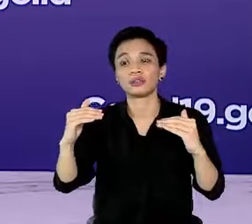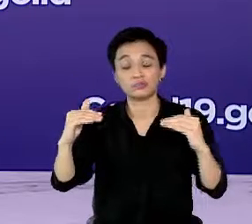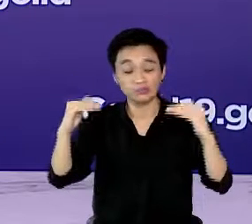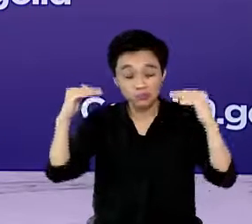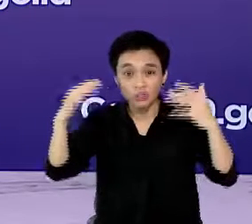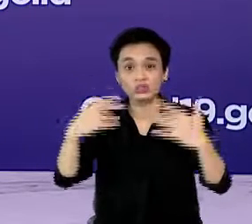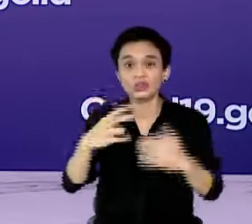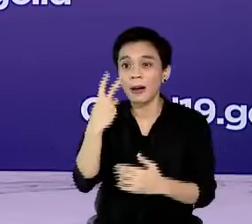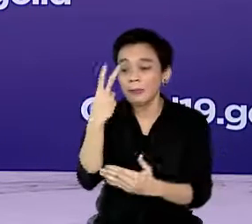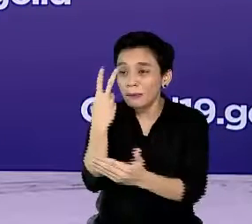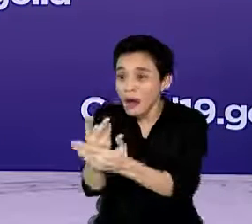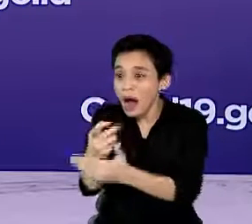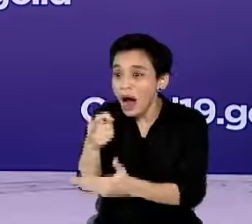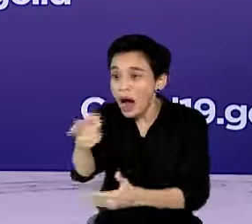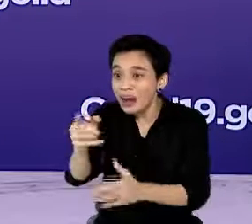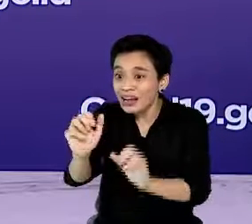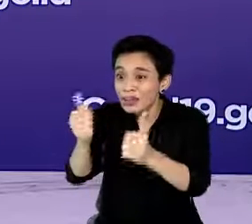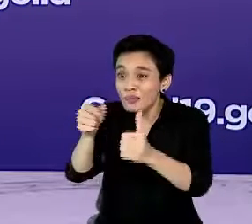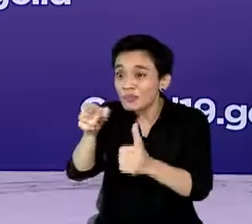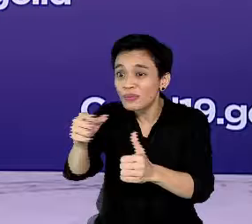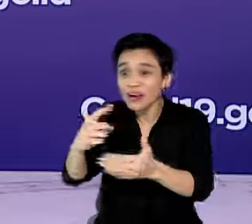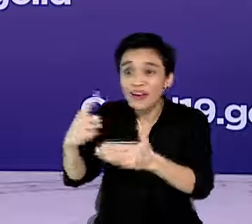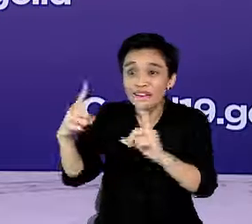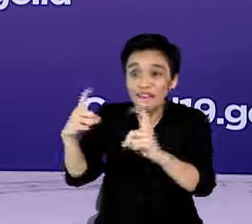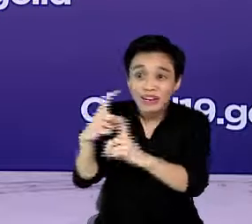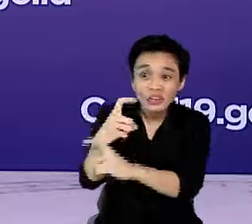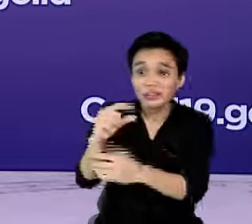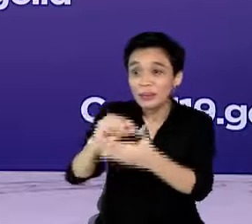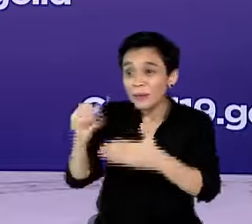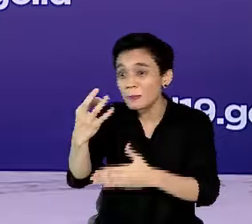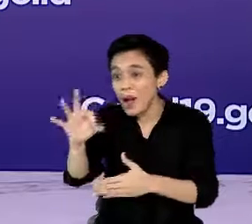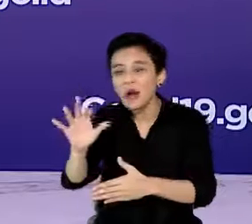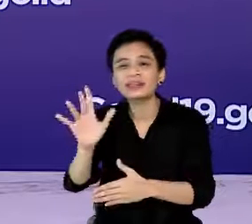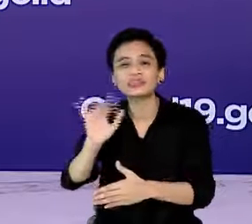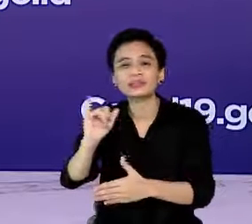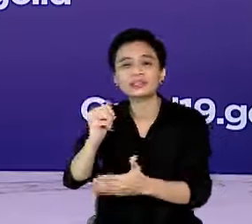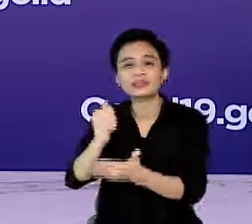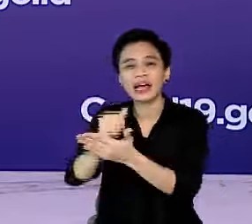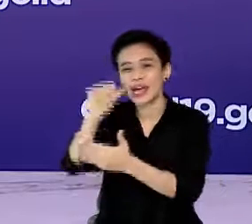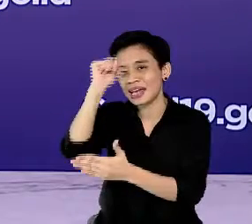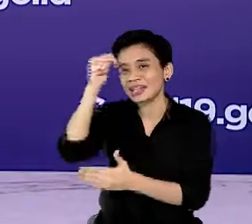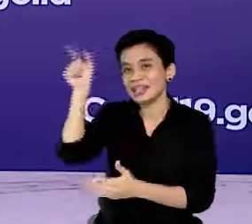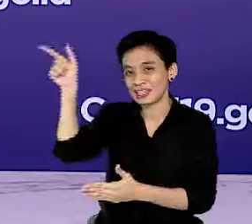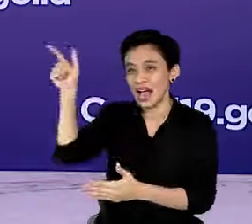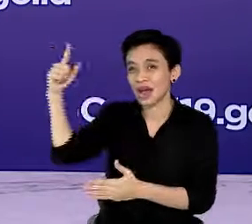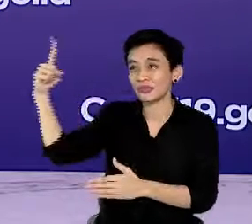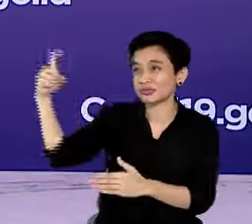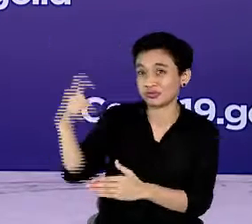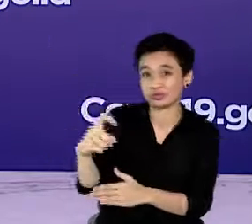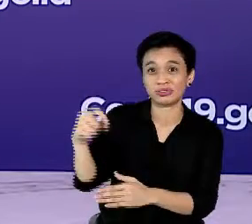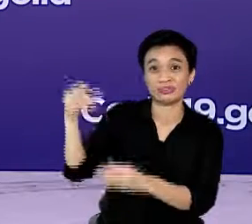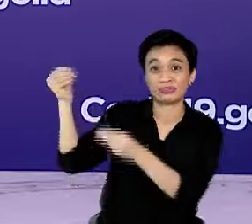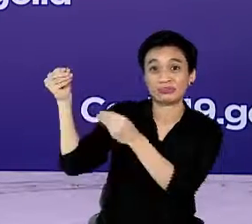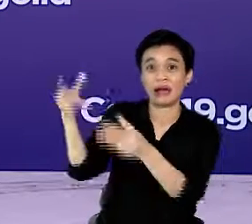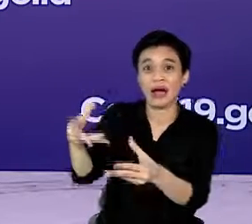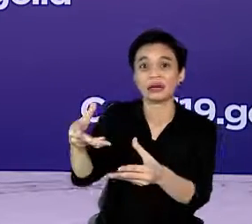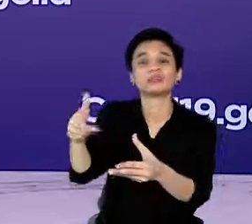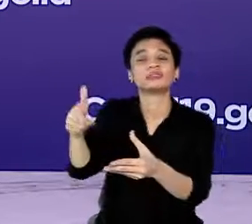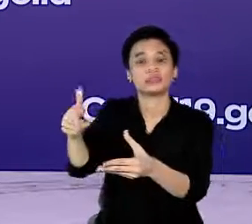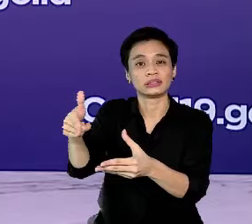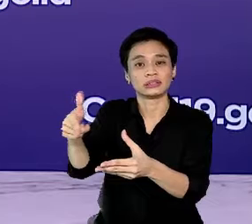variant variant Faros ke virus tertentu seperti dari India itu membuktikan bahwa virus-virus